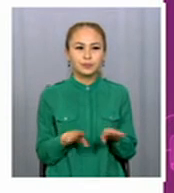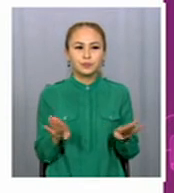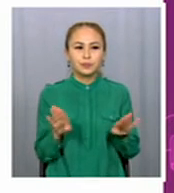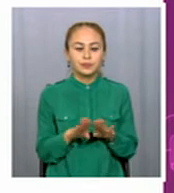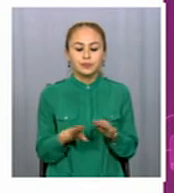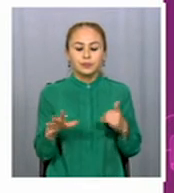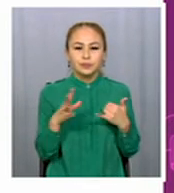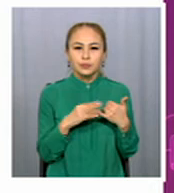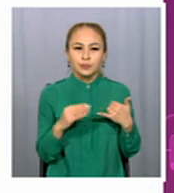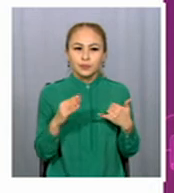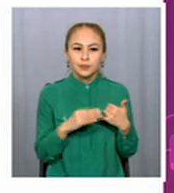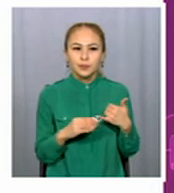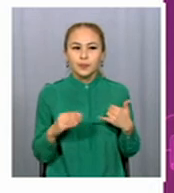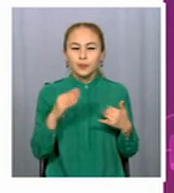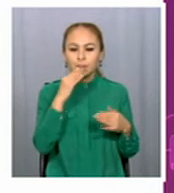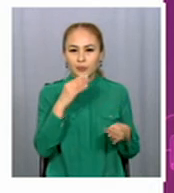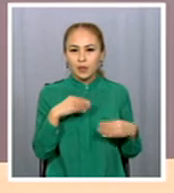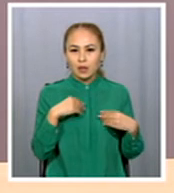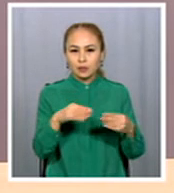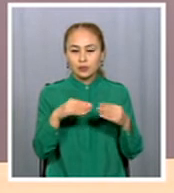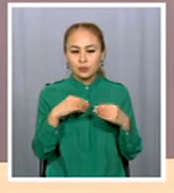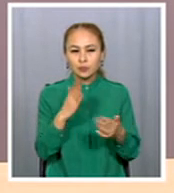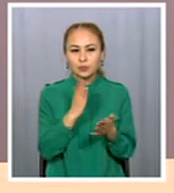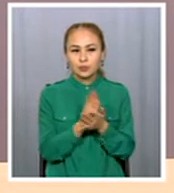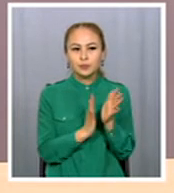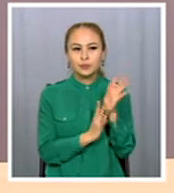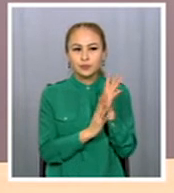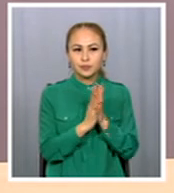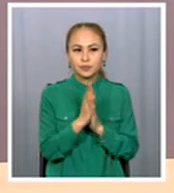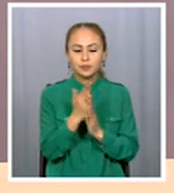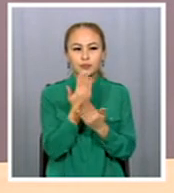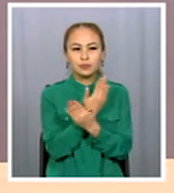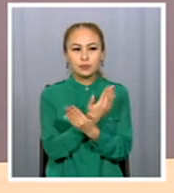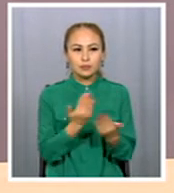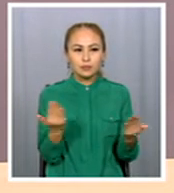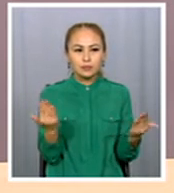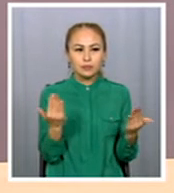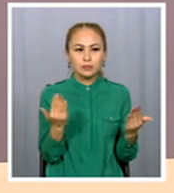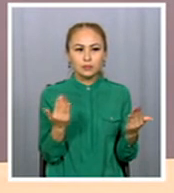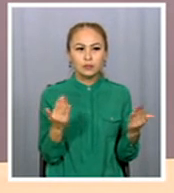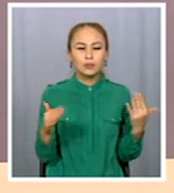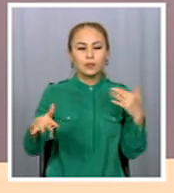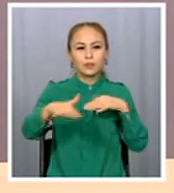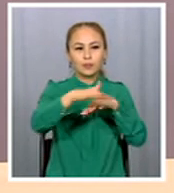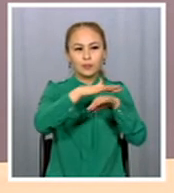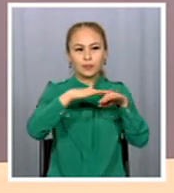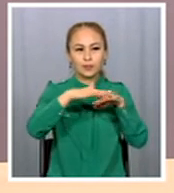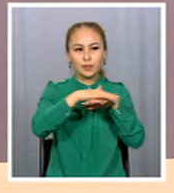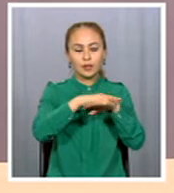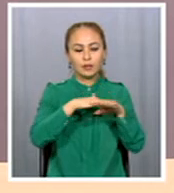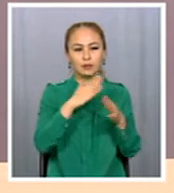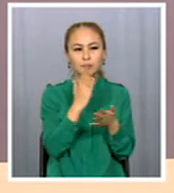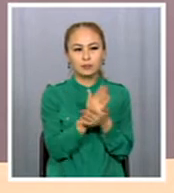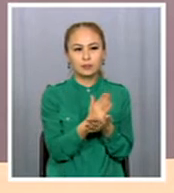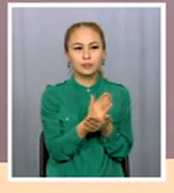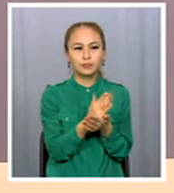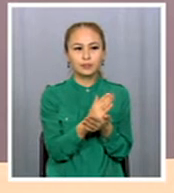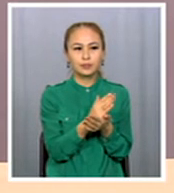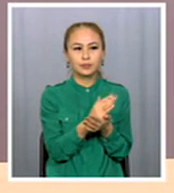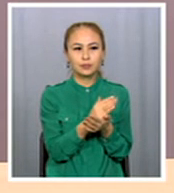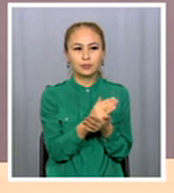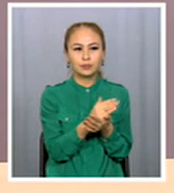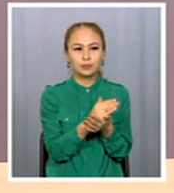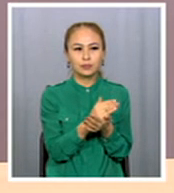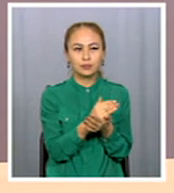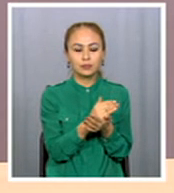жерлерге астық өсіріледі. Ал мыналар төбелі жазықтар. Төбелі